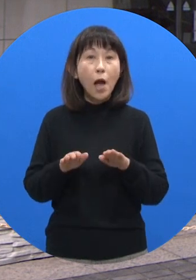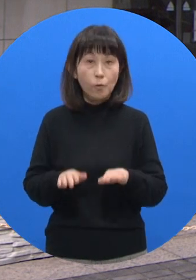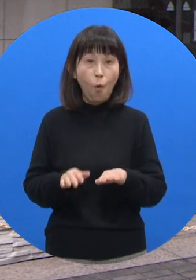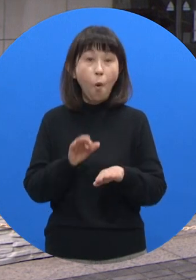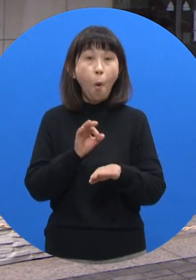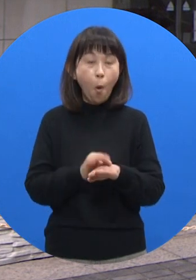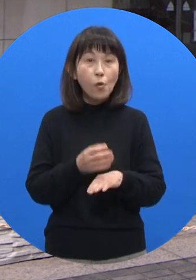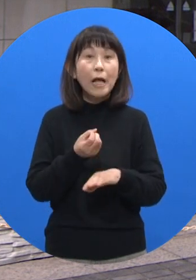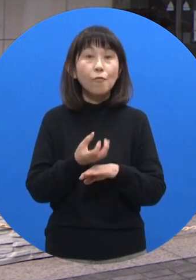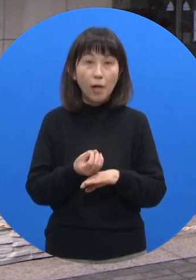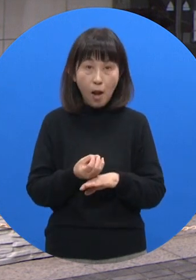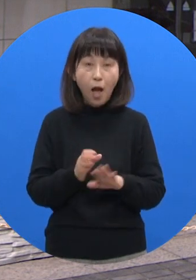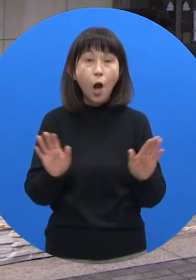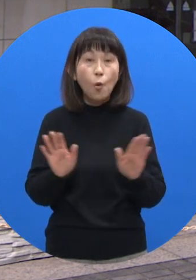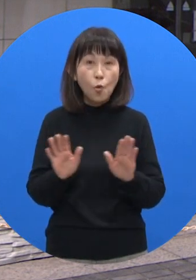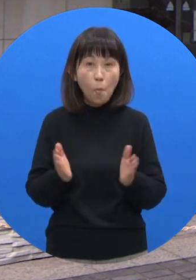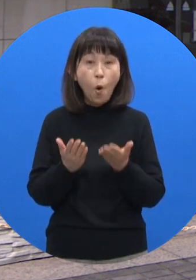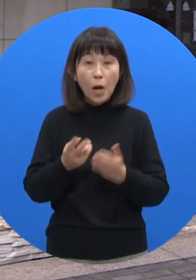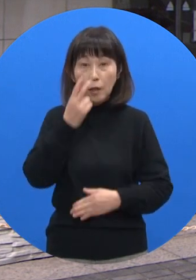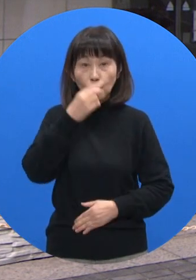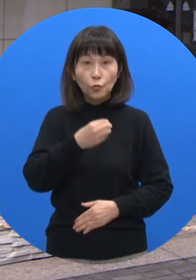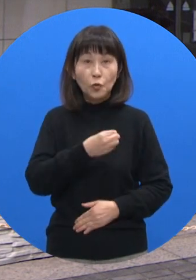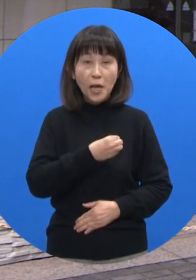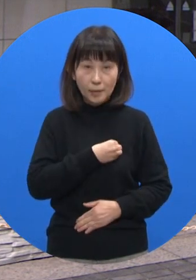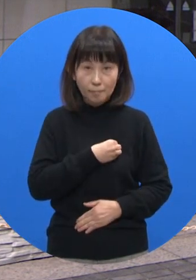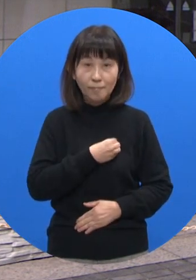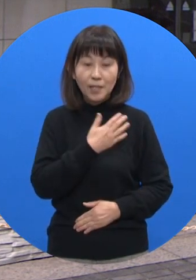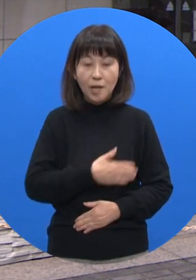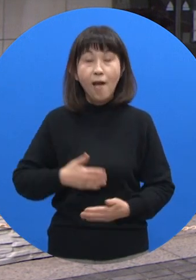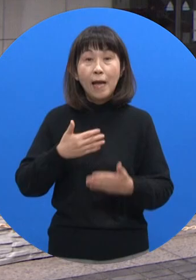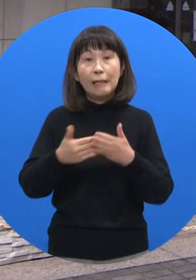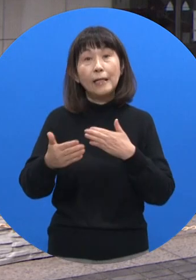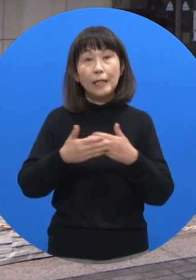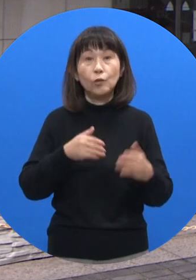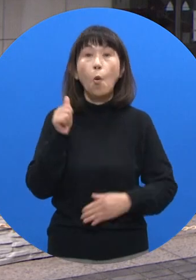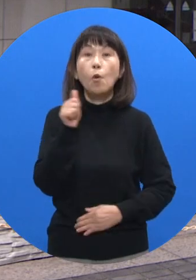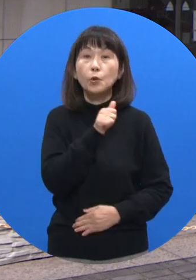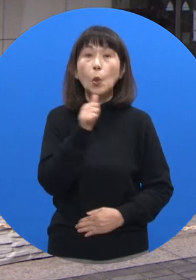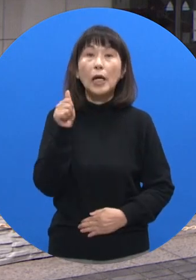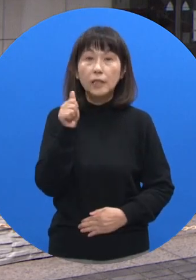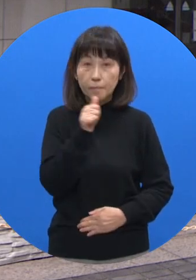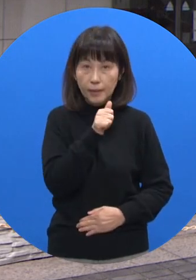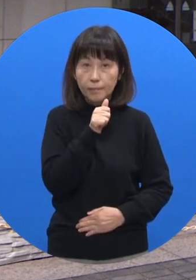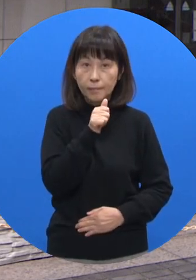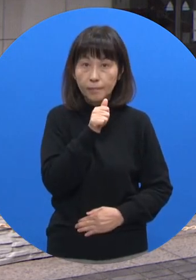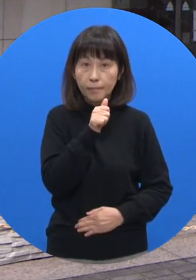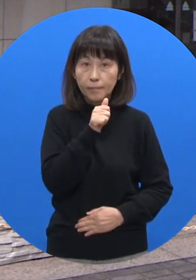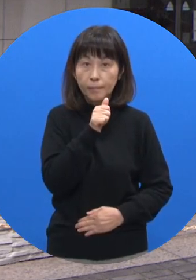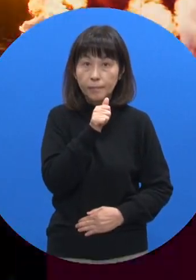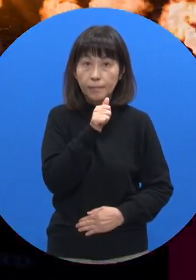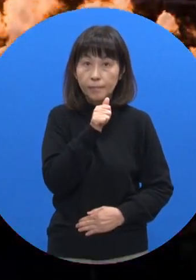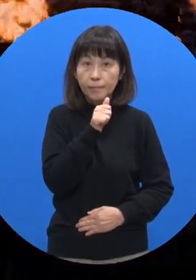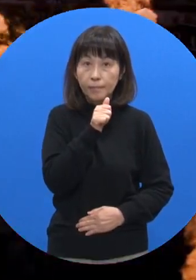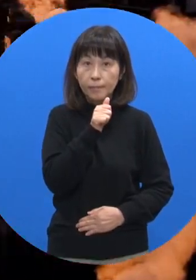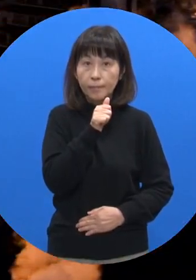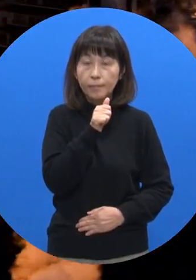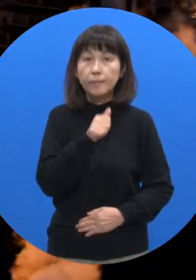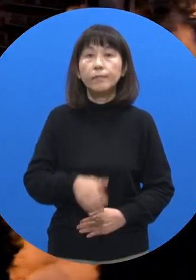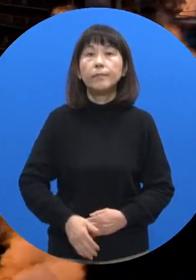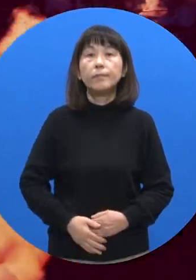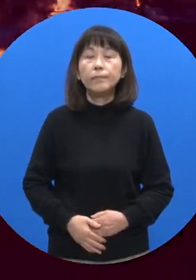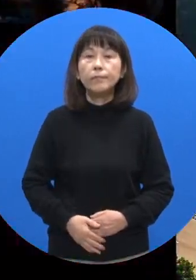今回の大分コレクションは大分の宝、子ども学芸員体験授業をご紹介します。